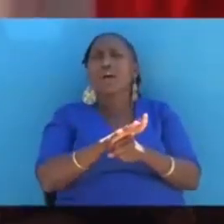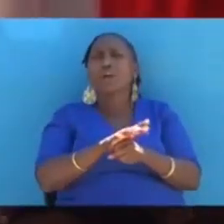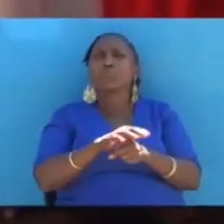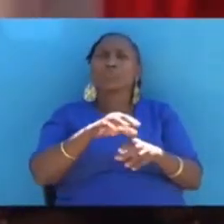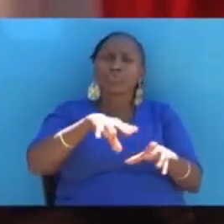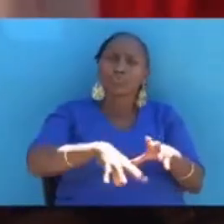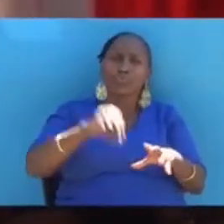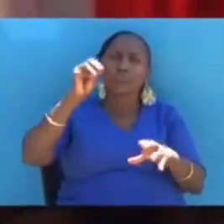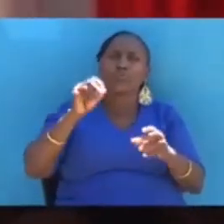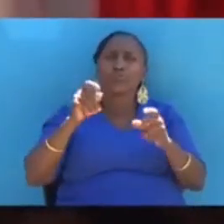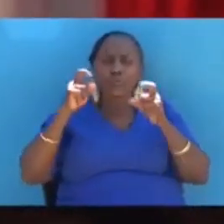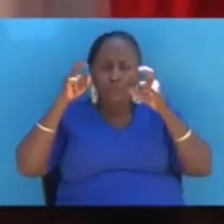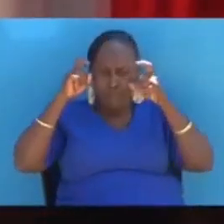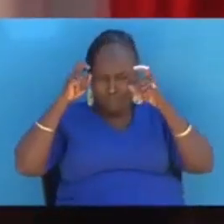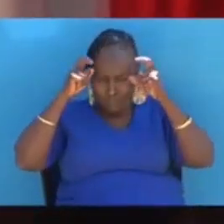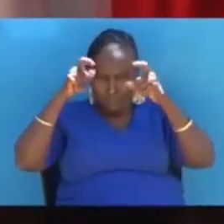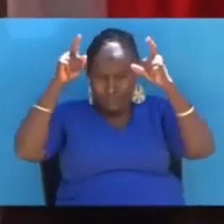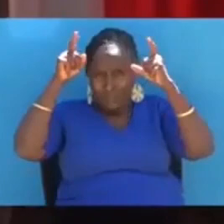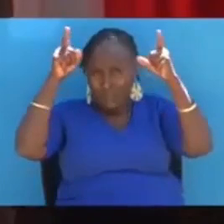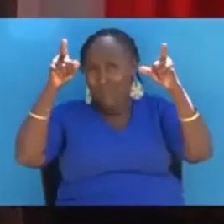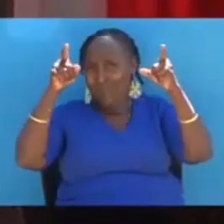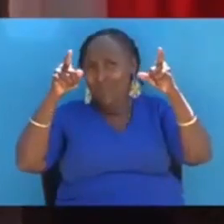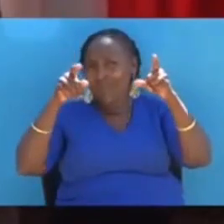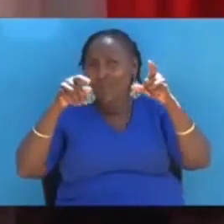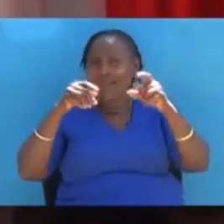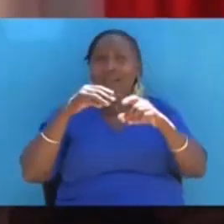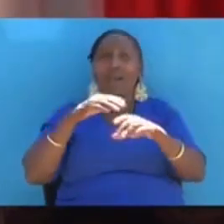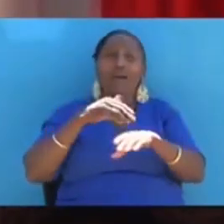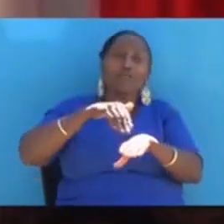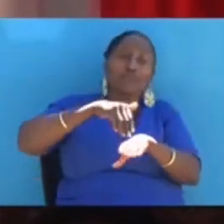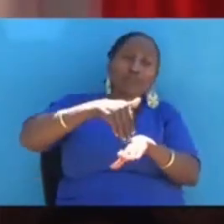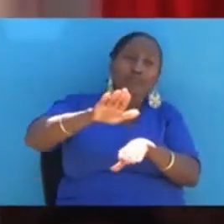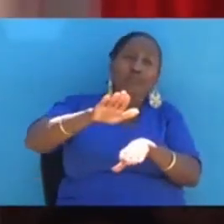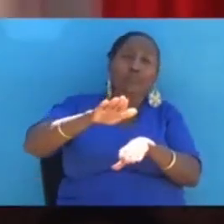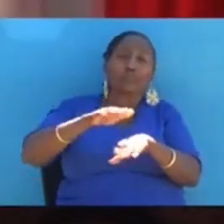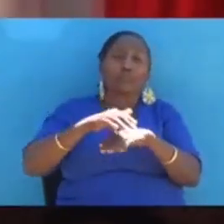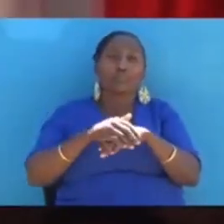mashetani na pepo mbaya. Sasa huyu mtoto wenu pale ikulu